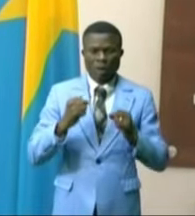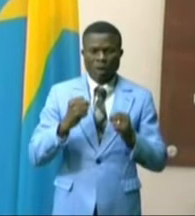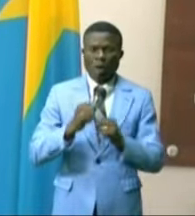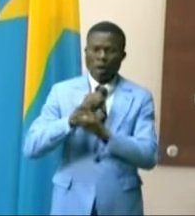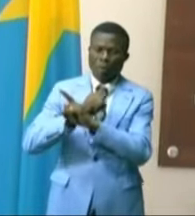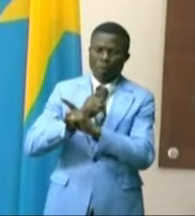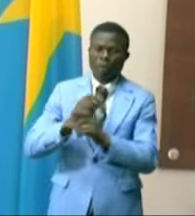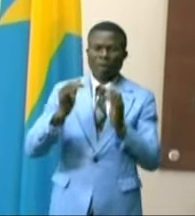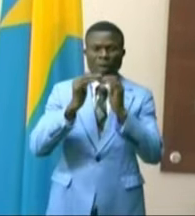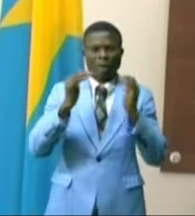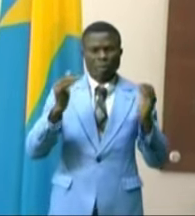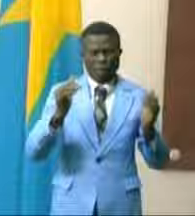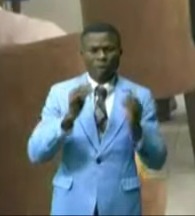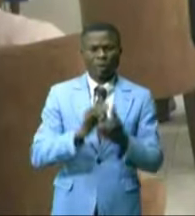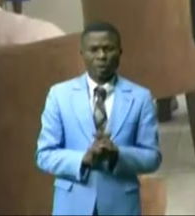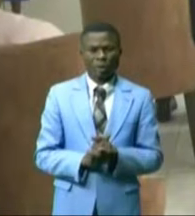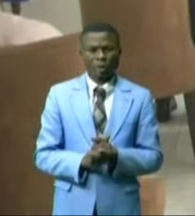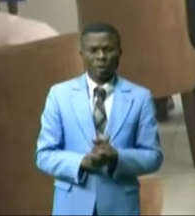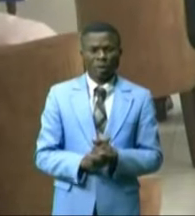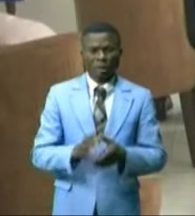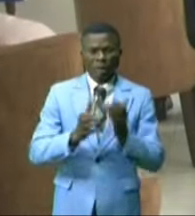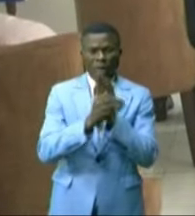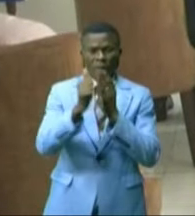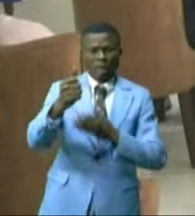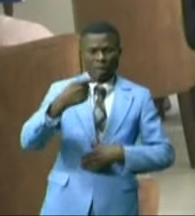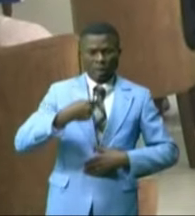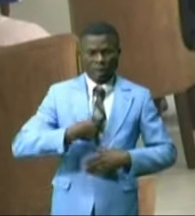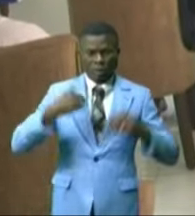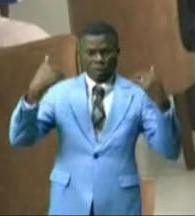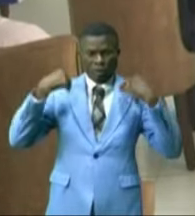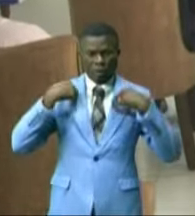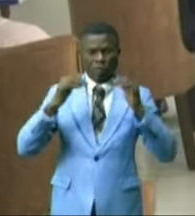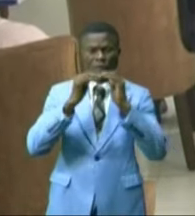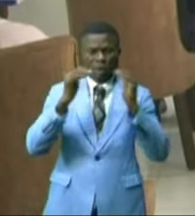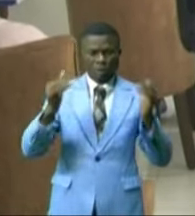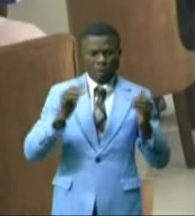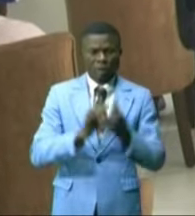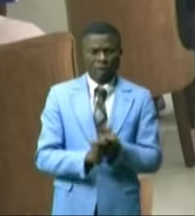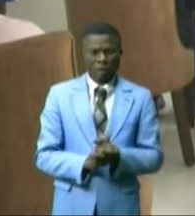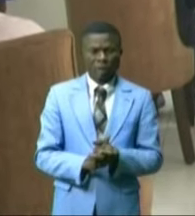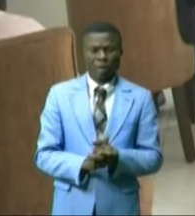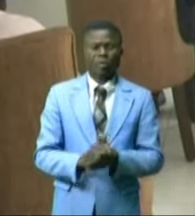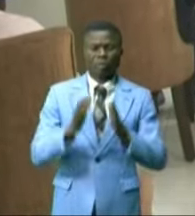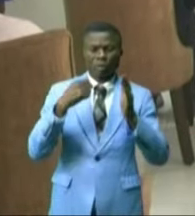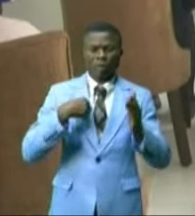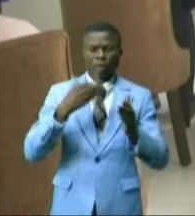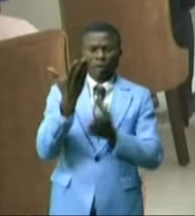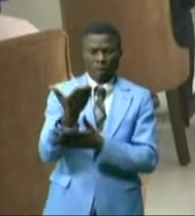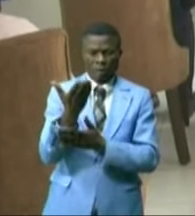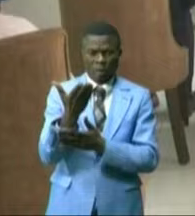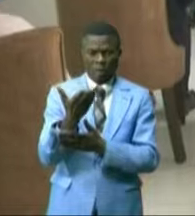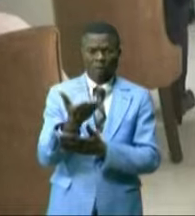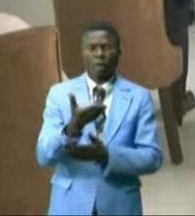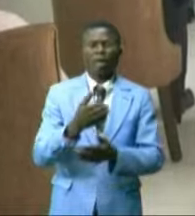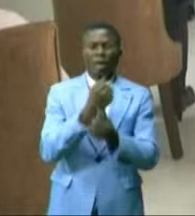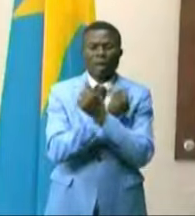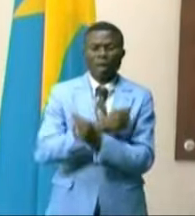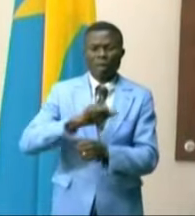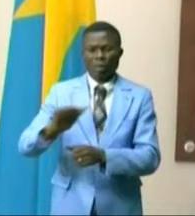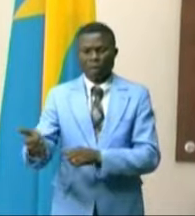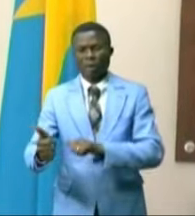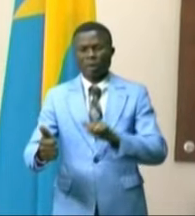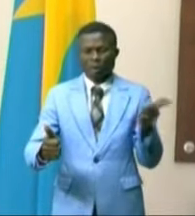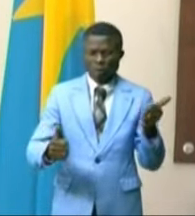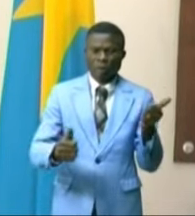paix. En ma qualité de serviteur de la paix, je prierai de nous aimer les uns et les